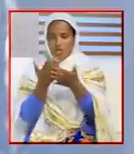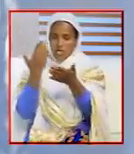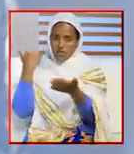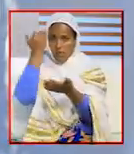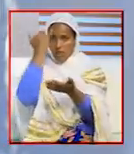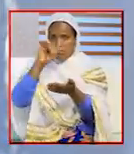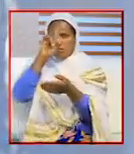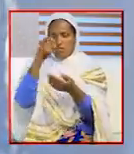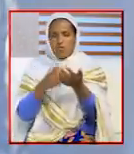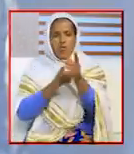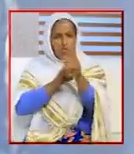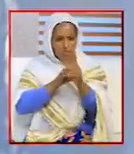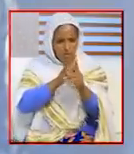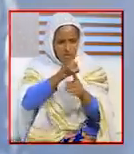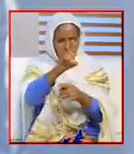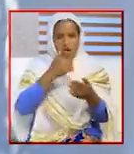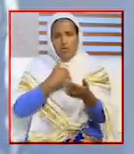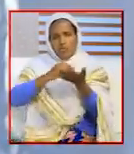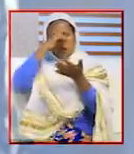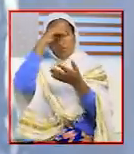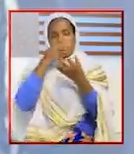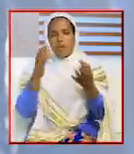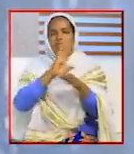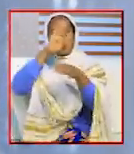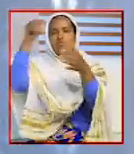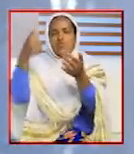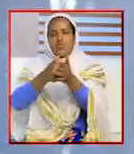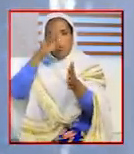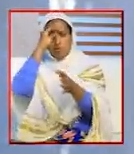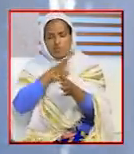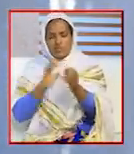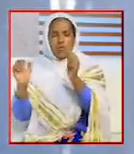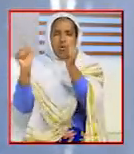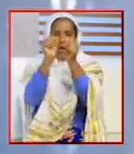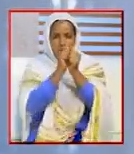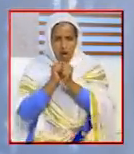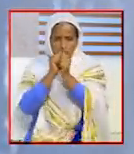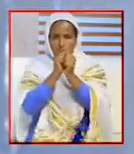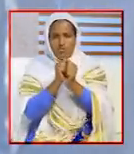ተነስተዋል። ወጥነት ያለው ትምህርት የለም። ሁሉንም ሰው አንዱ